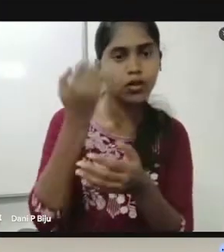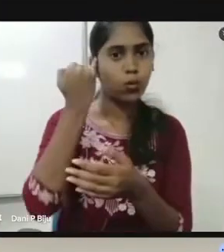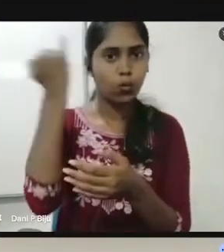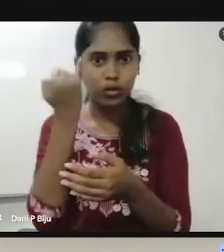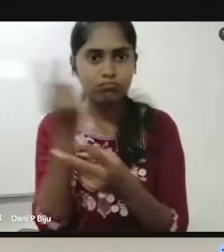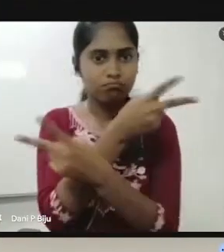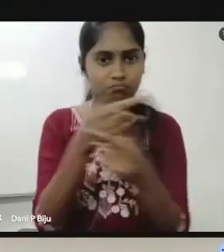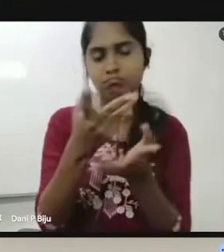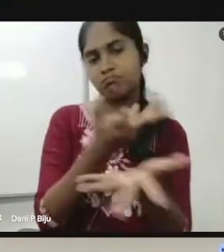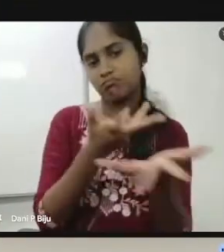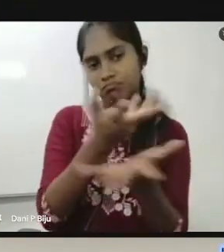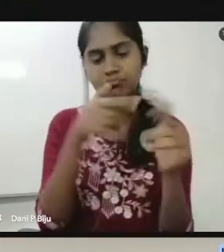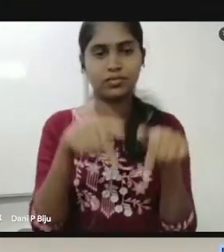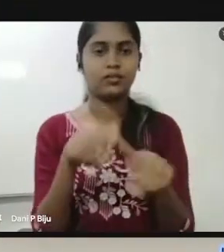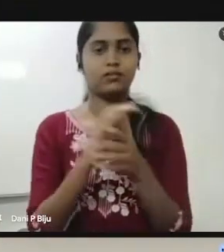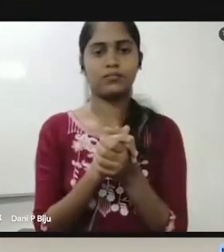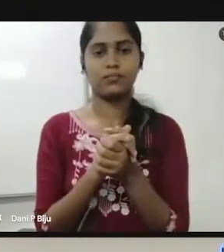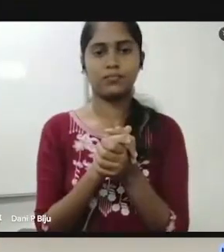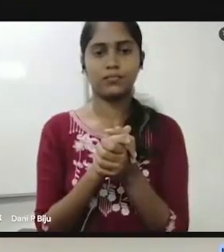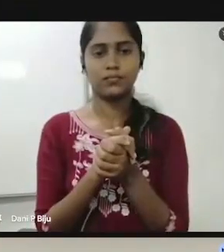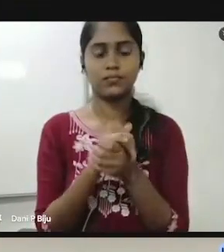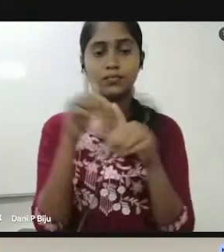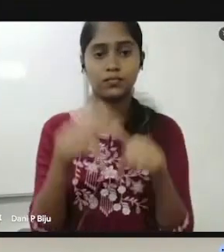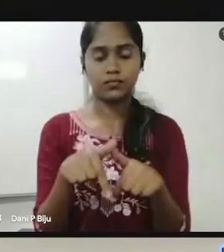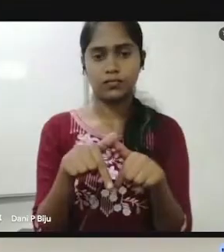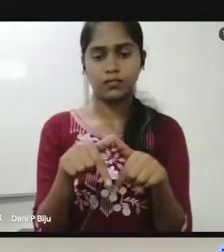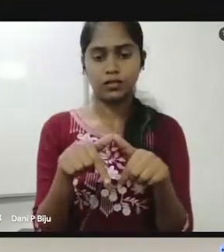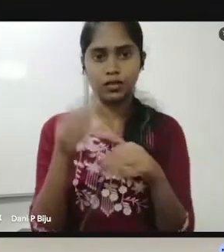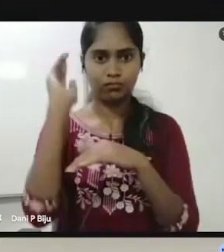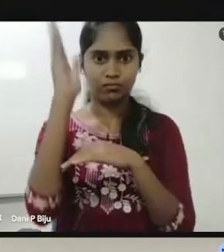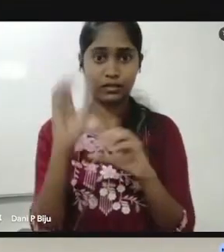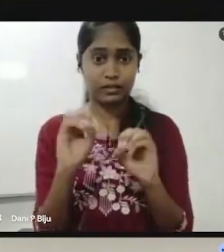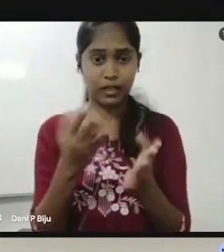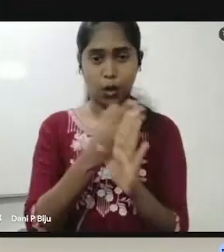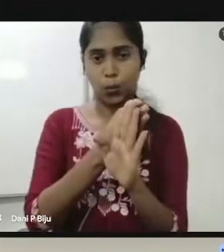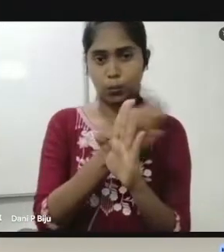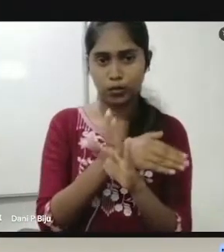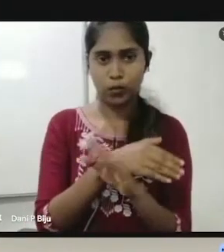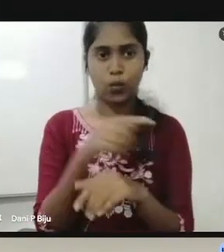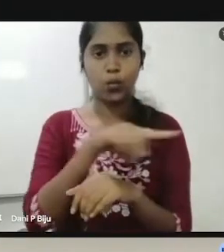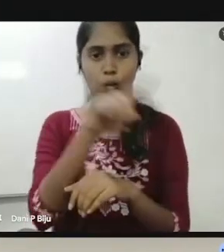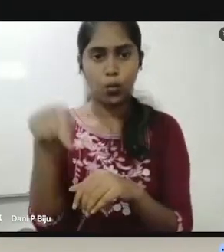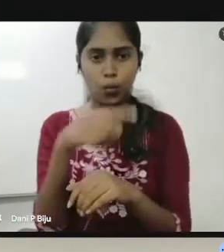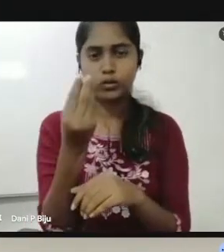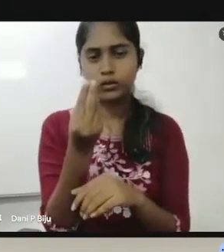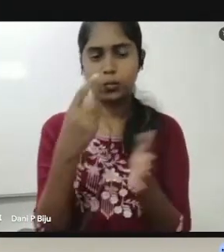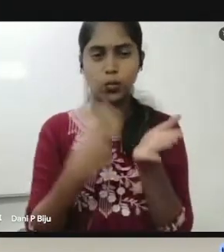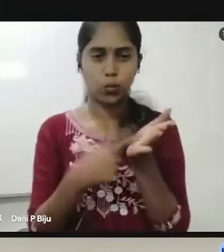നടത്തുന്നത്. ഇന്നത്തെ നിഡാസ് തുടങ്ങുന്നതിന് മുന്നോടിയായി എല്ലാ പാർട്ടിസിപ്പൻസും കുറച്ച് നിർദ്ദേശങ്ങൾ